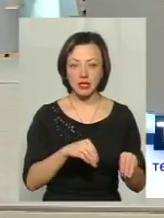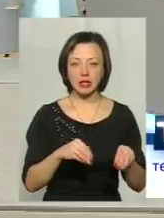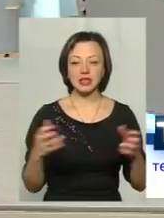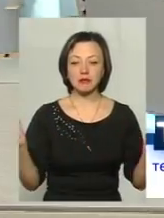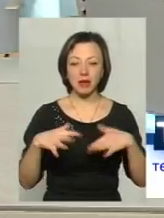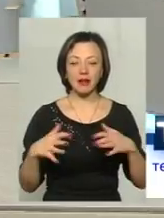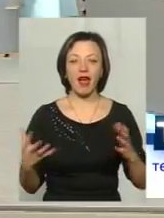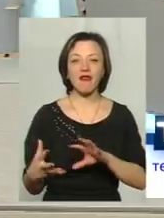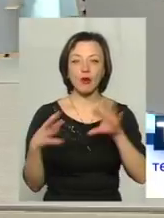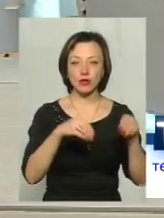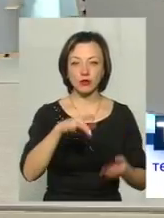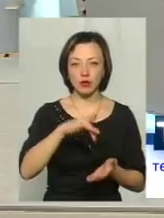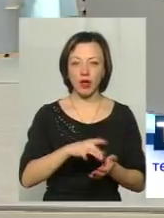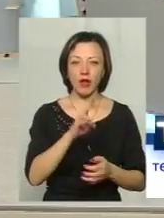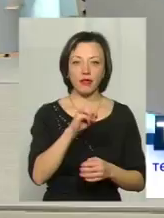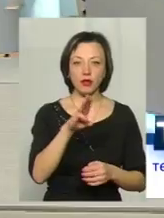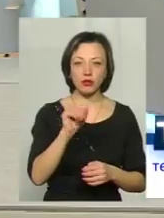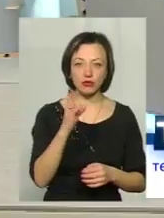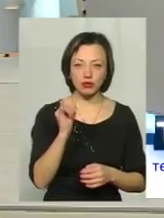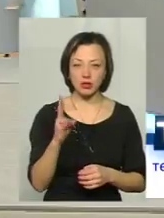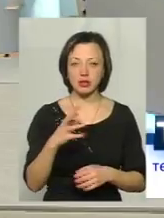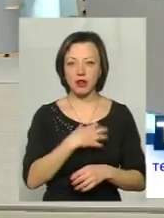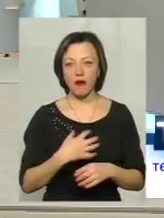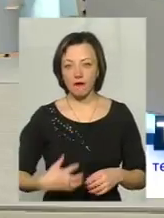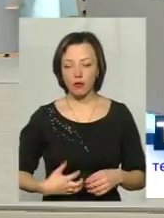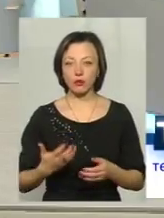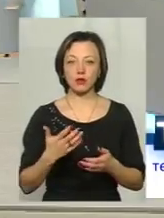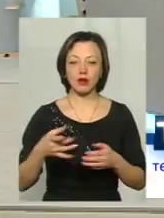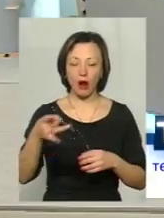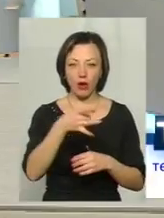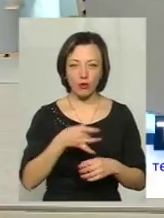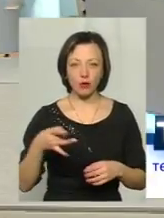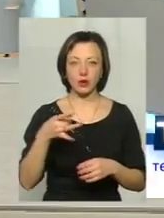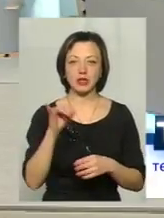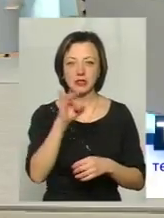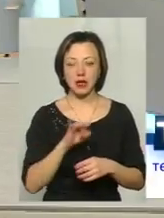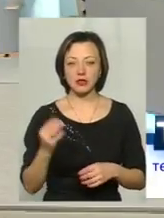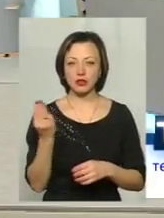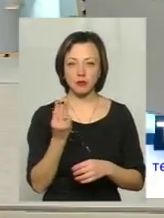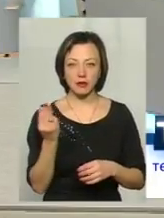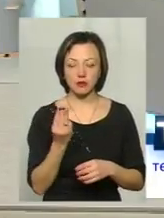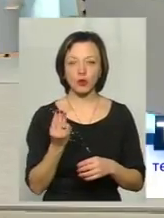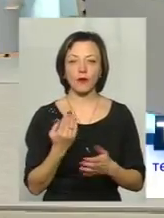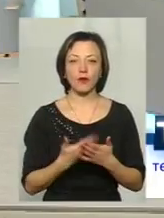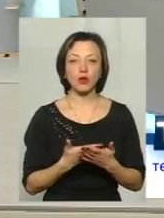пункт, це не Тішин, це Славута, це населені пункти Славутського району, Ізяславського, Шепетівського.